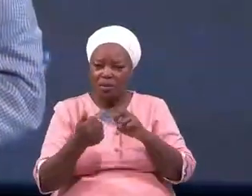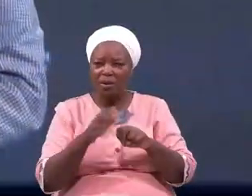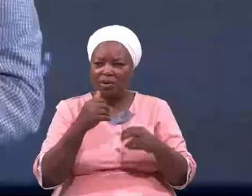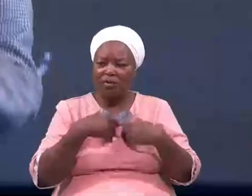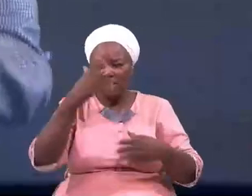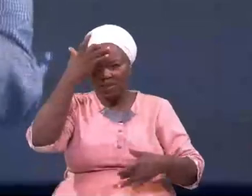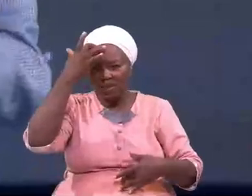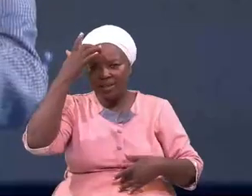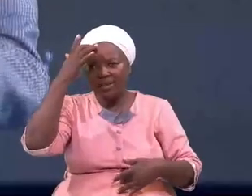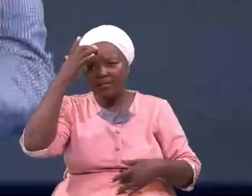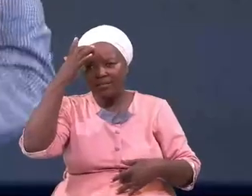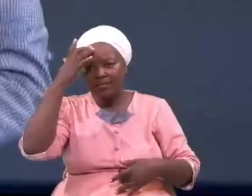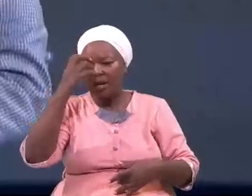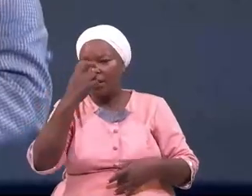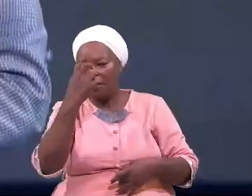défi.